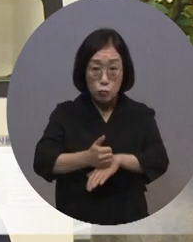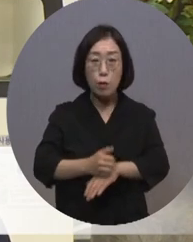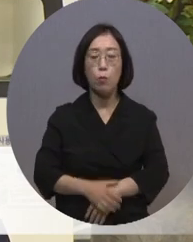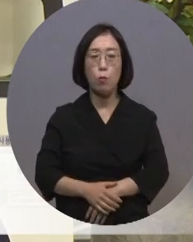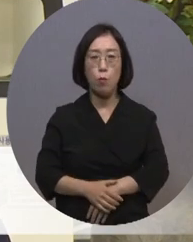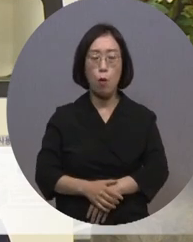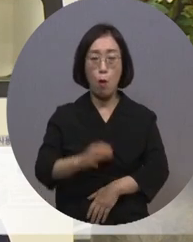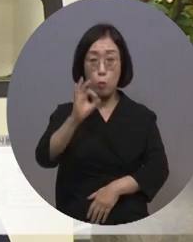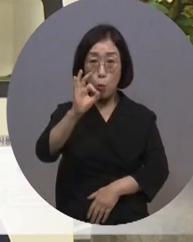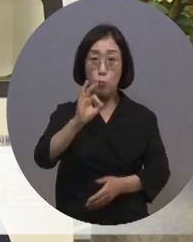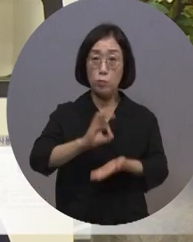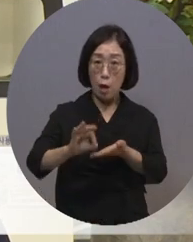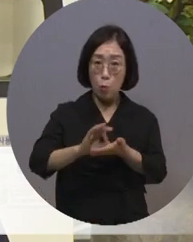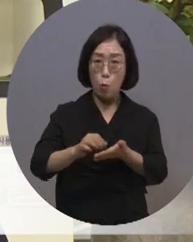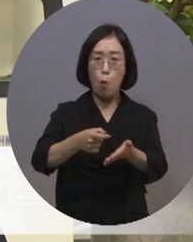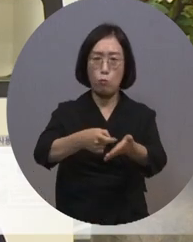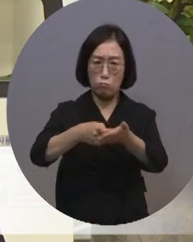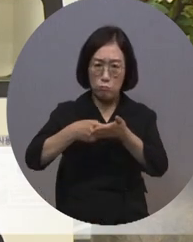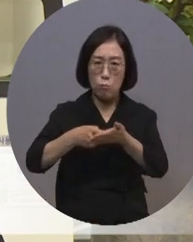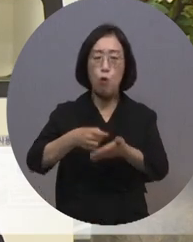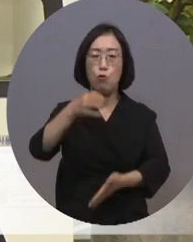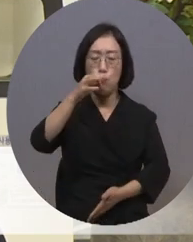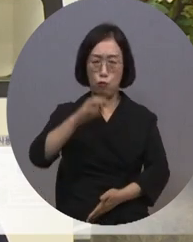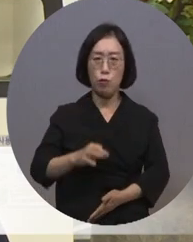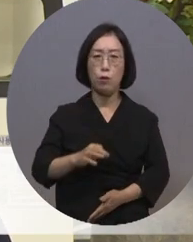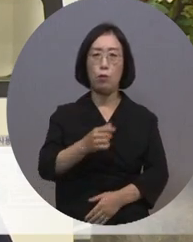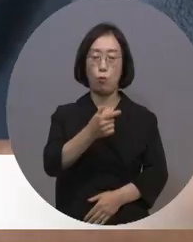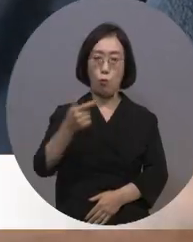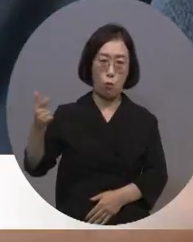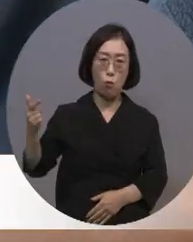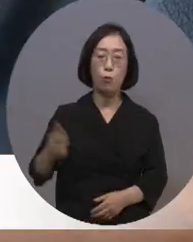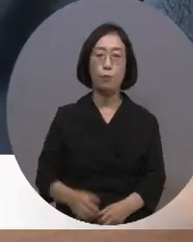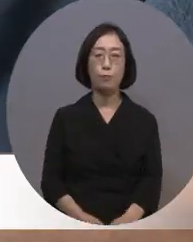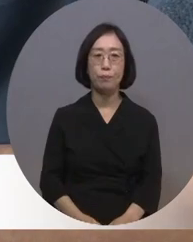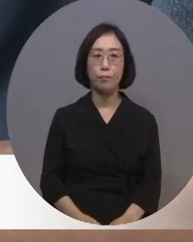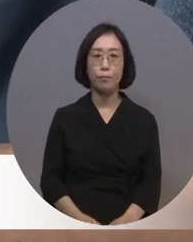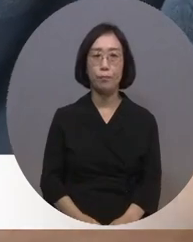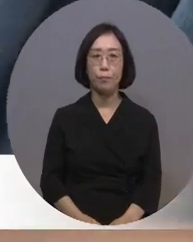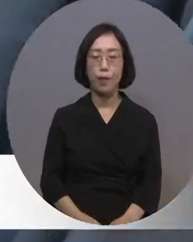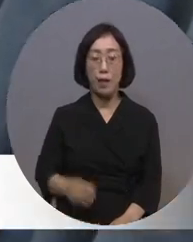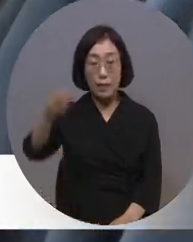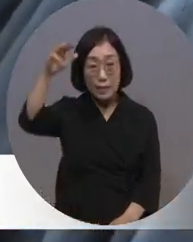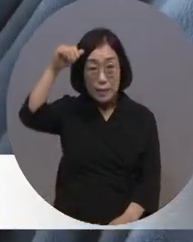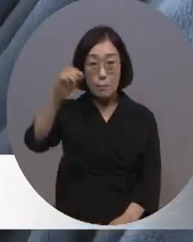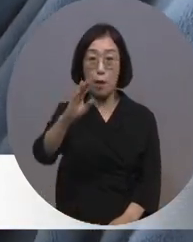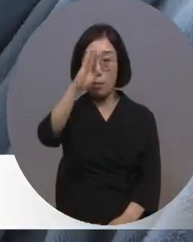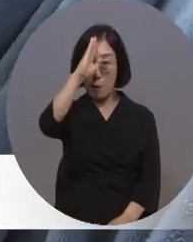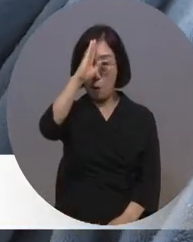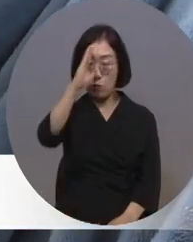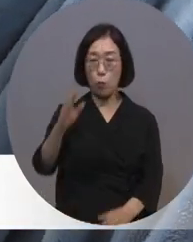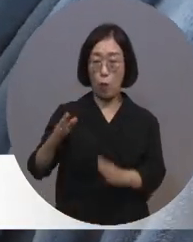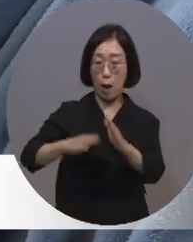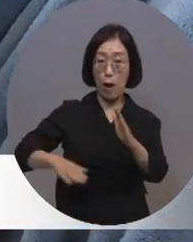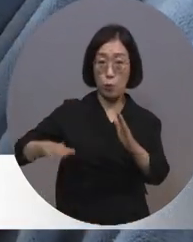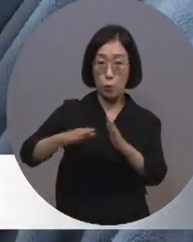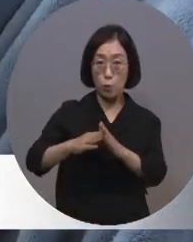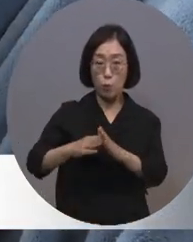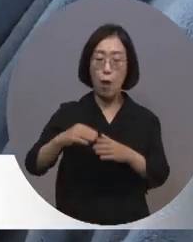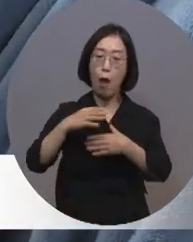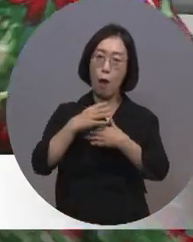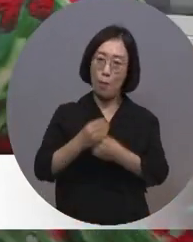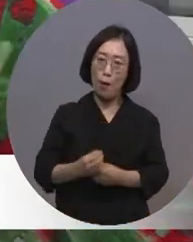료 절감되는 그 과를 가져올 수 있다고 생이 듭니다 치매환자와 가족들은 편안한 환경에서